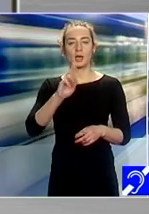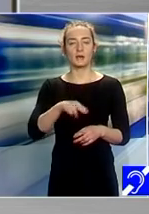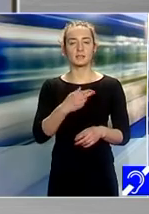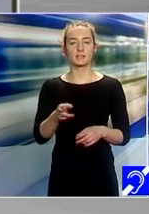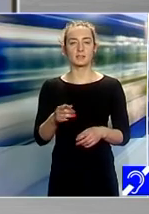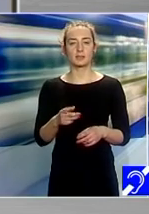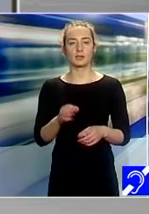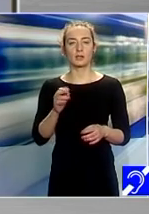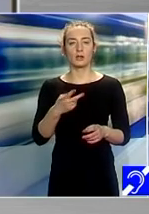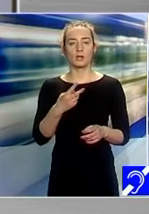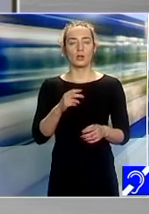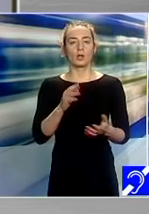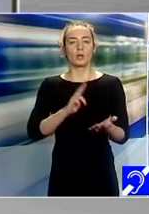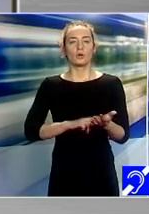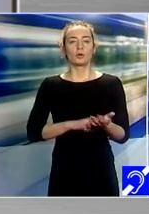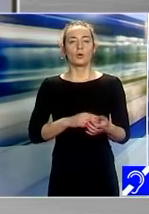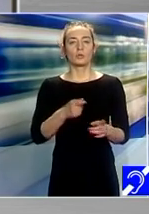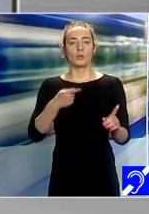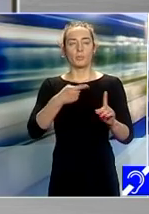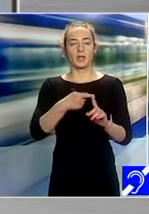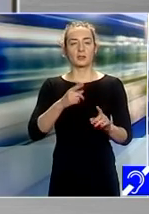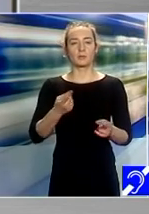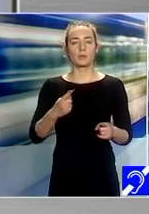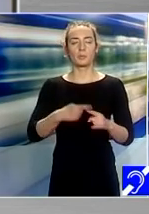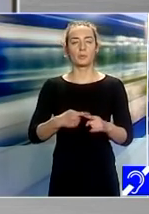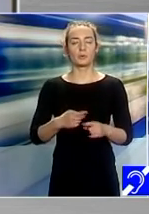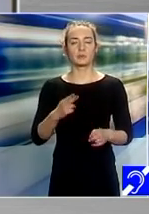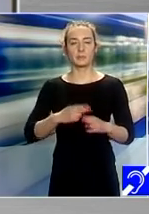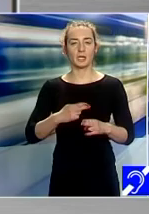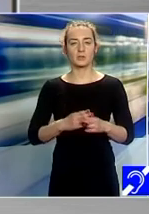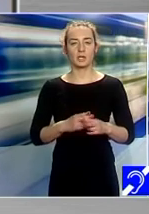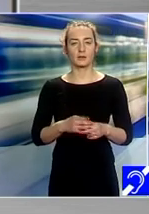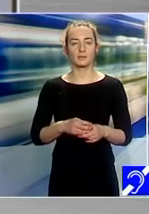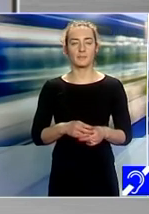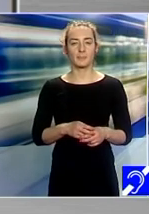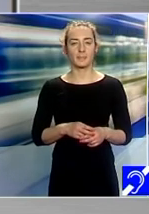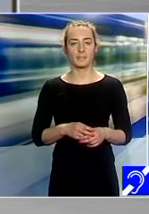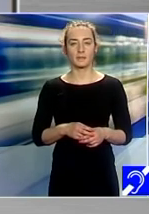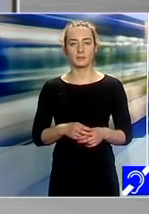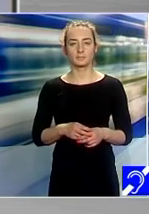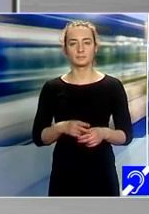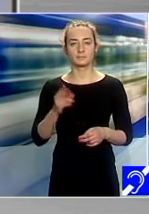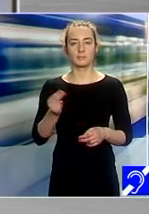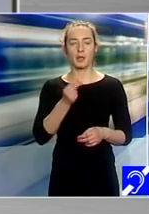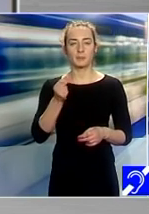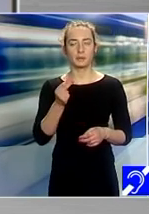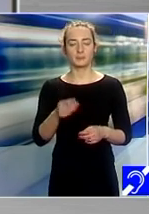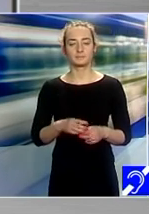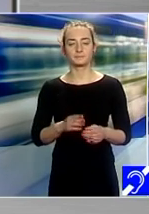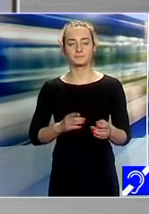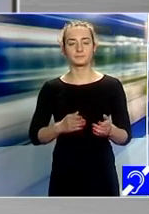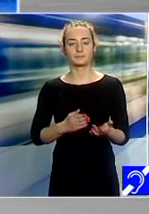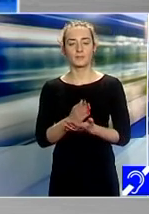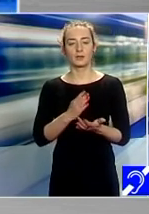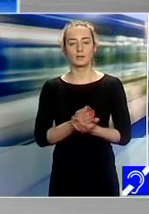numim nota obiectivă, și pacienta. Cum vă apreciază noastră sânul? De ce nota? Se apreciază? Mai bine. Întotdeauna este